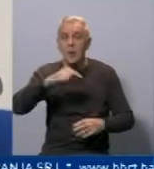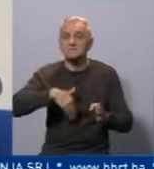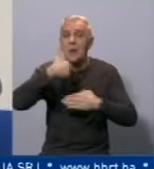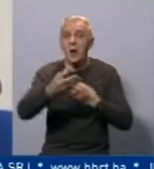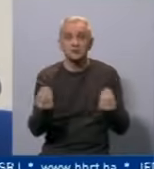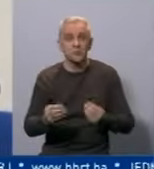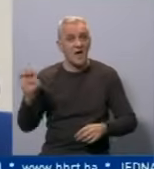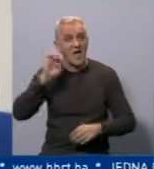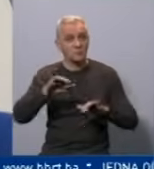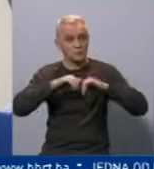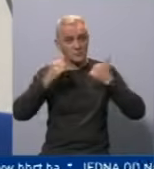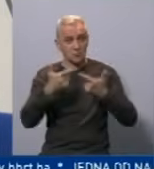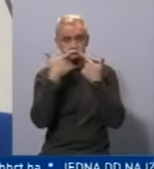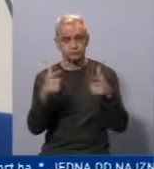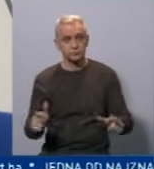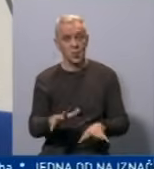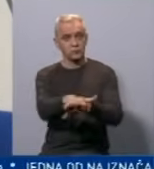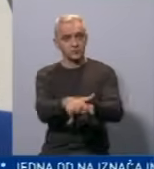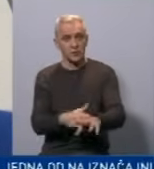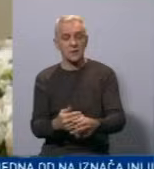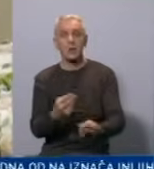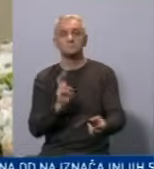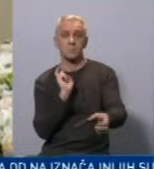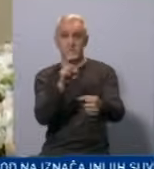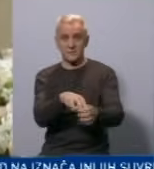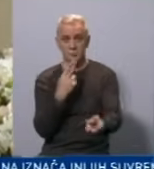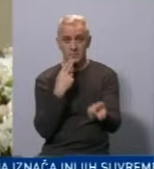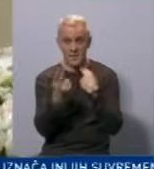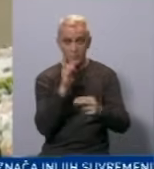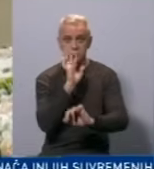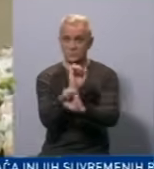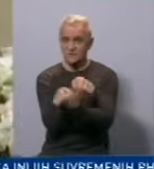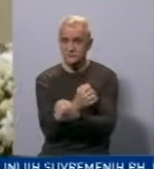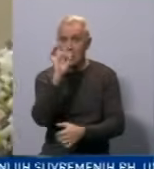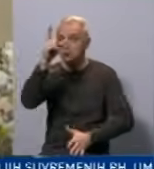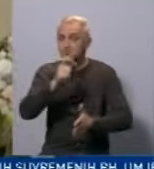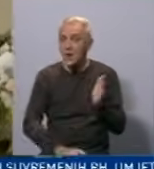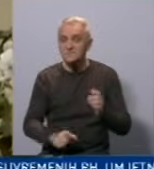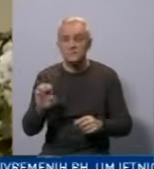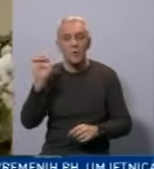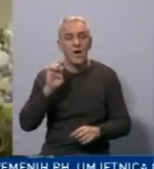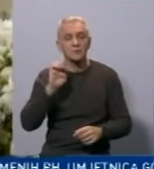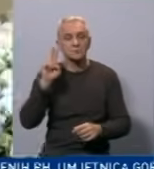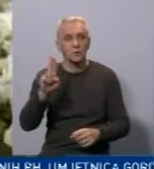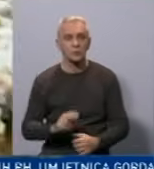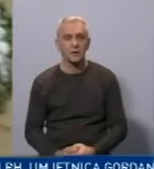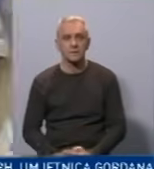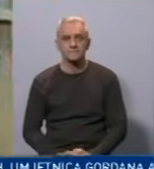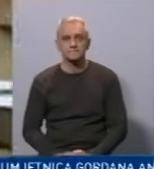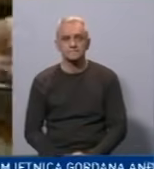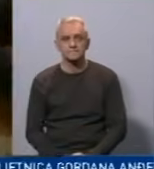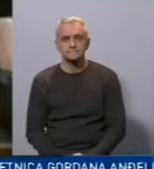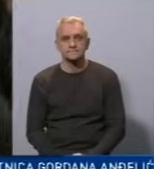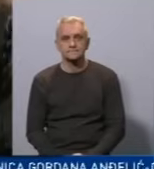dolazi nakon što je Evropsko vijeće odobrilo početak pristupnih pregovora Bosne i Hercegovine o članstvu u Evropskoj uniji.